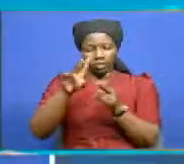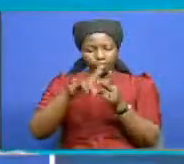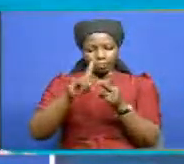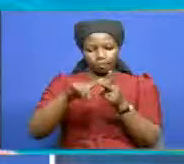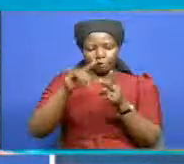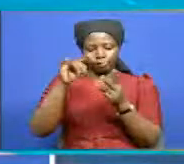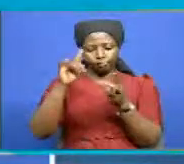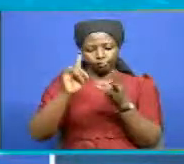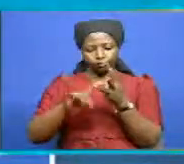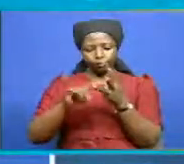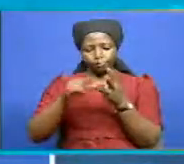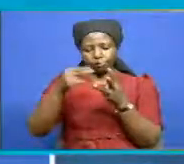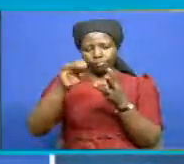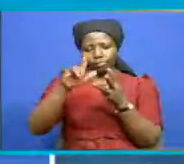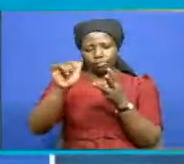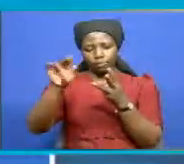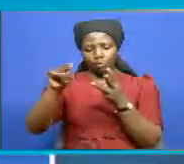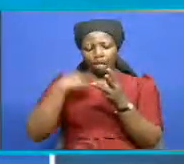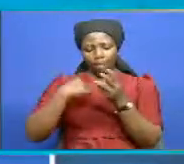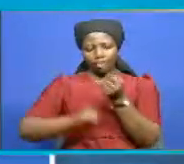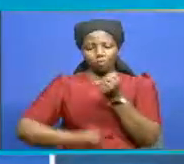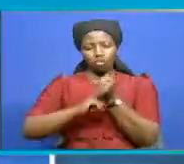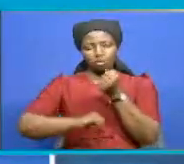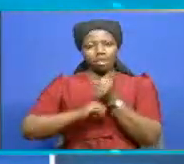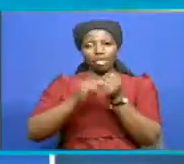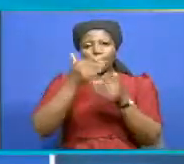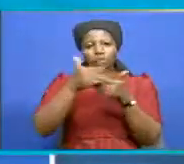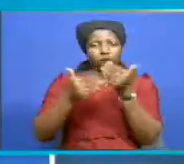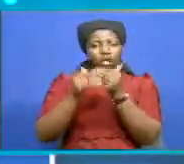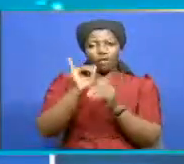Washu na Helen Obiri wameunga mkono ujenzi wa uwanja